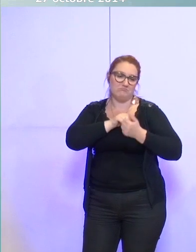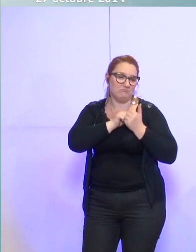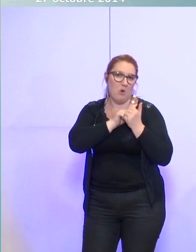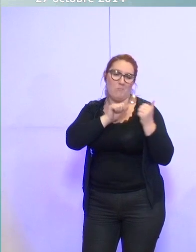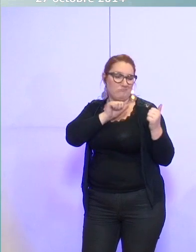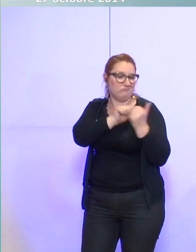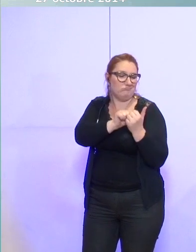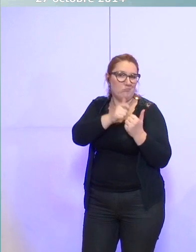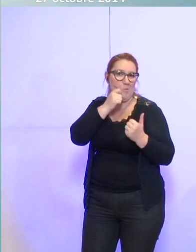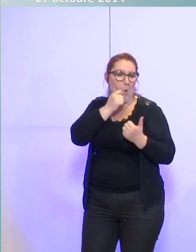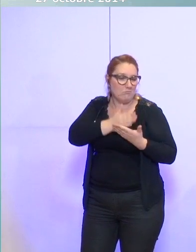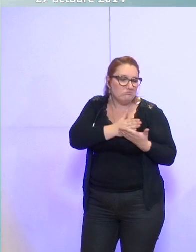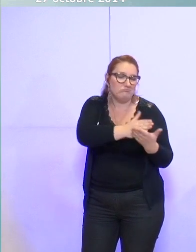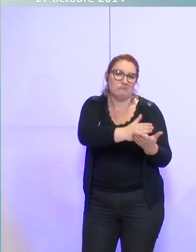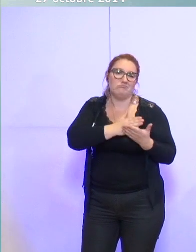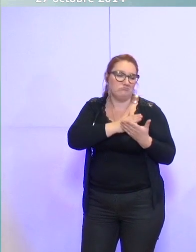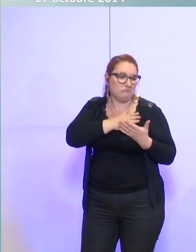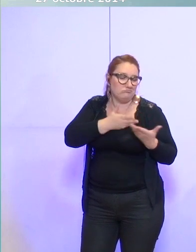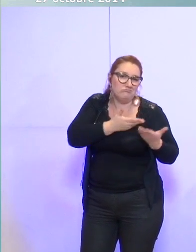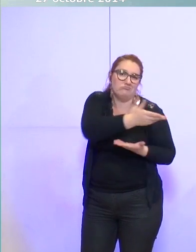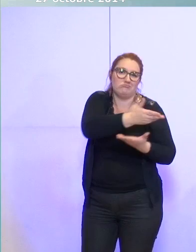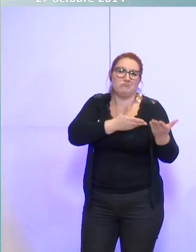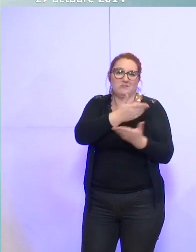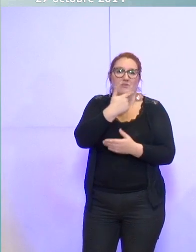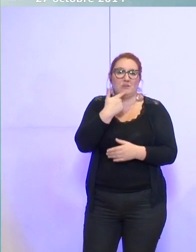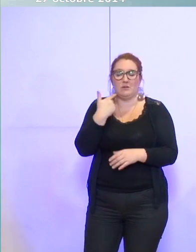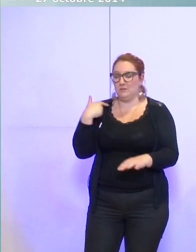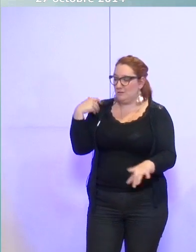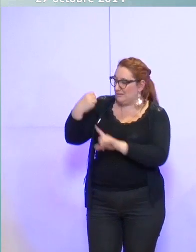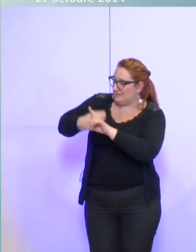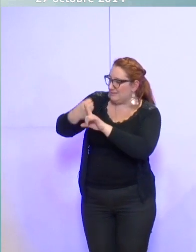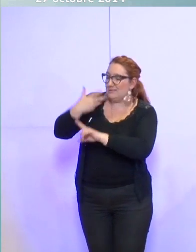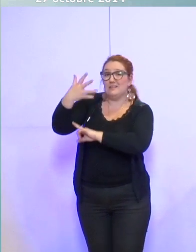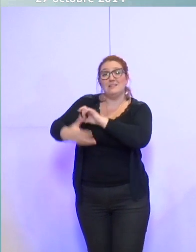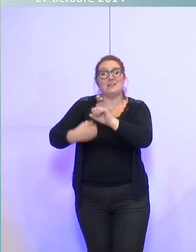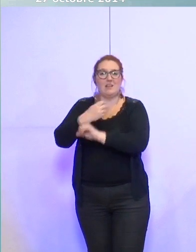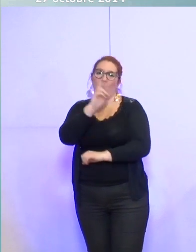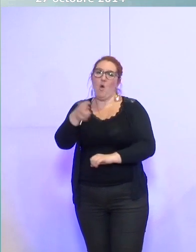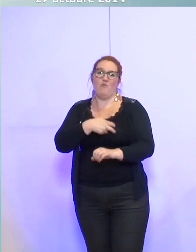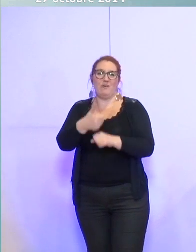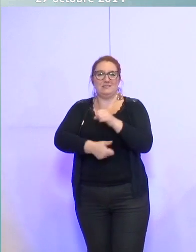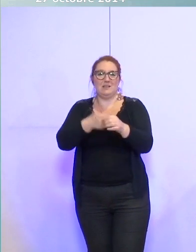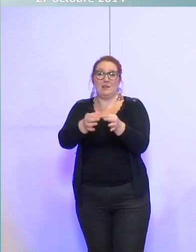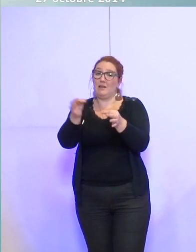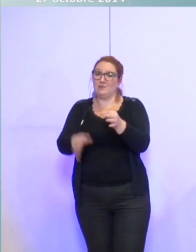projet porté pendant des années débouche cette année et nous pouvons tous nous en réjouir.